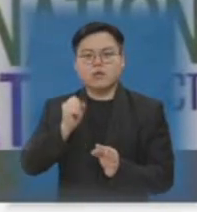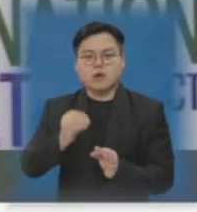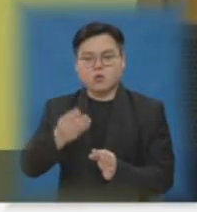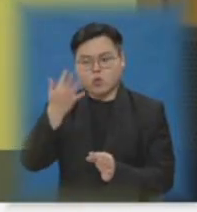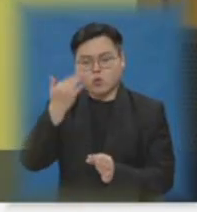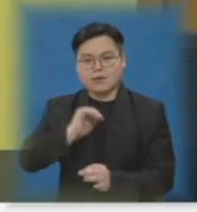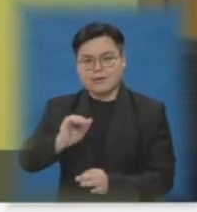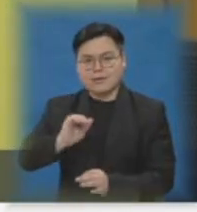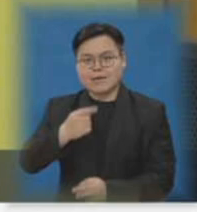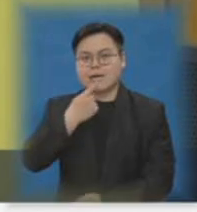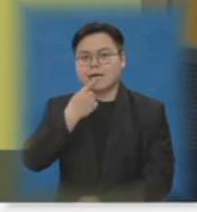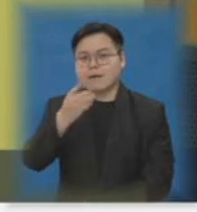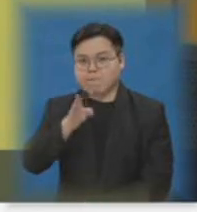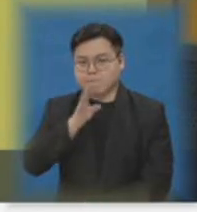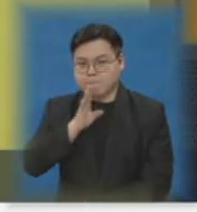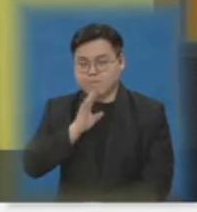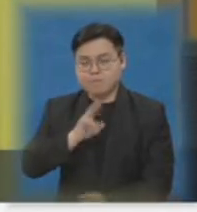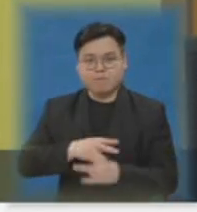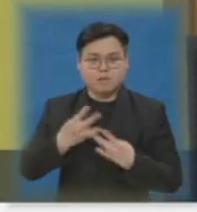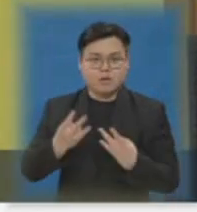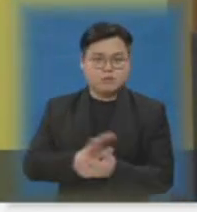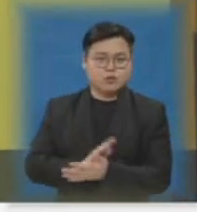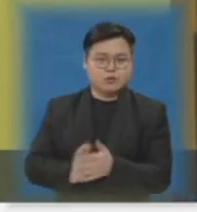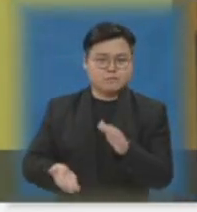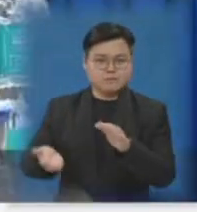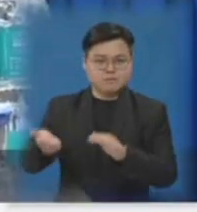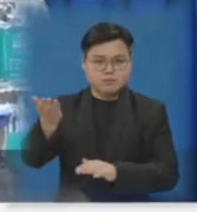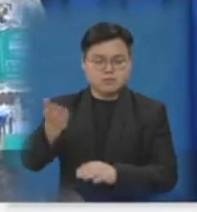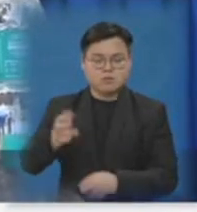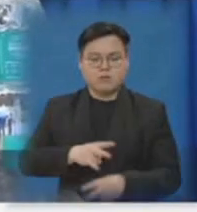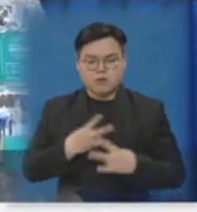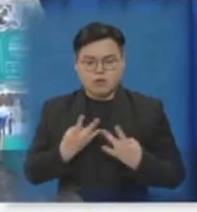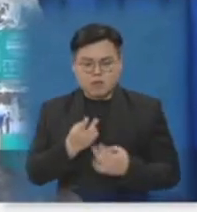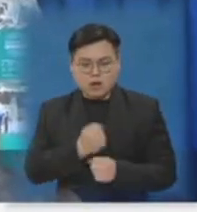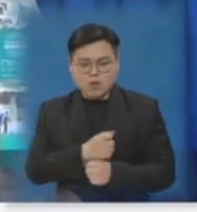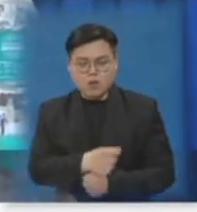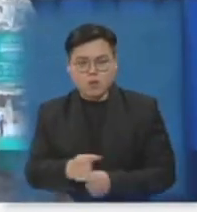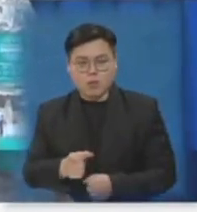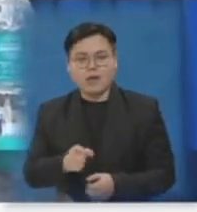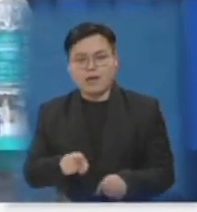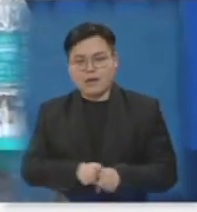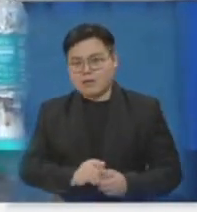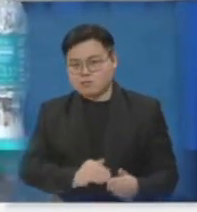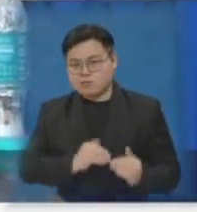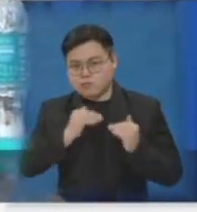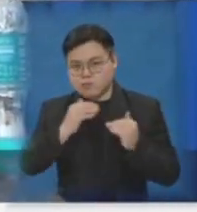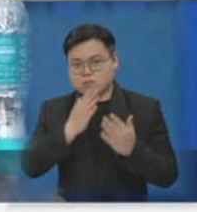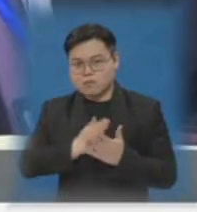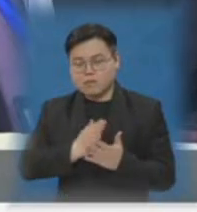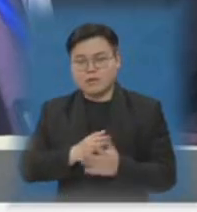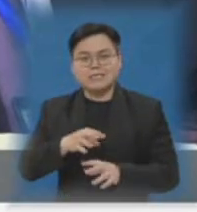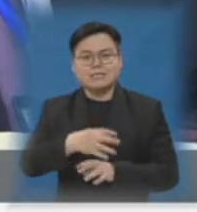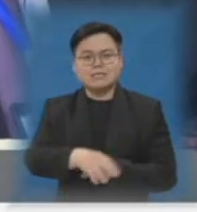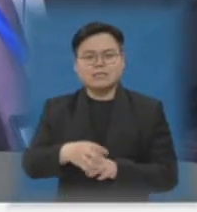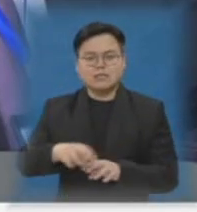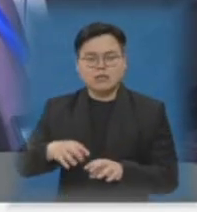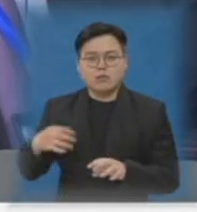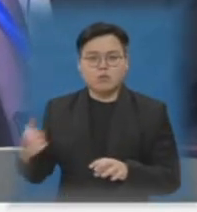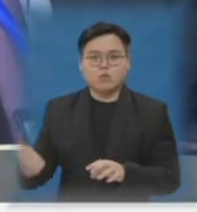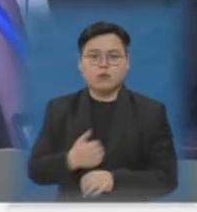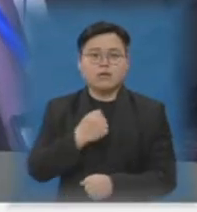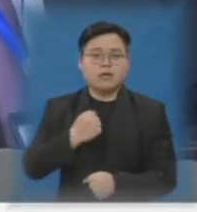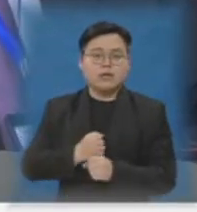авна. Нийгмийн өөрчлөлт тусам нийгмийн ажилтнуудын хэрэгцээ шаардлага өөр болсоор байгаа юм а. Зөвхөн холбогдуулан салбар бүрт ажиллаж байгаа